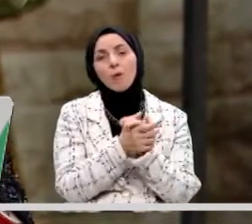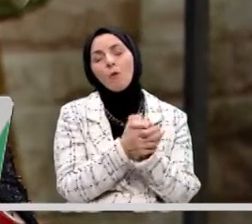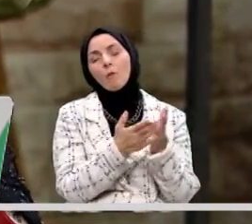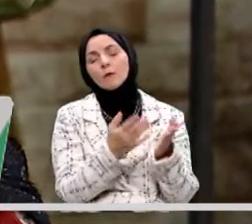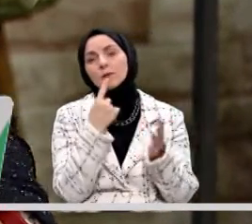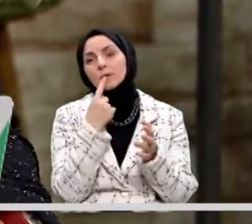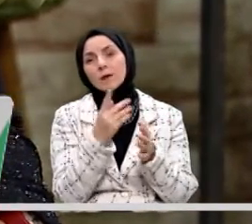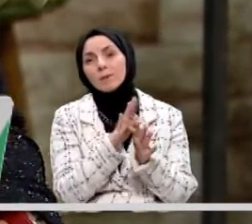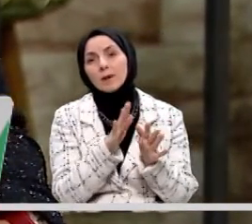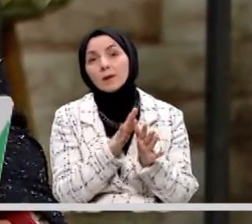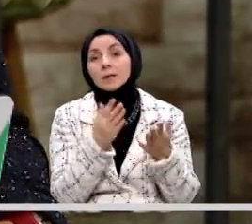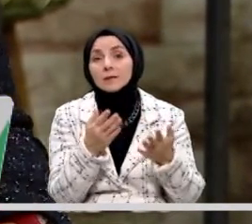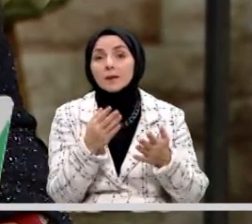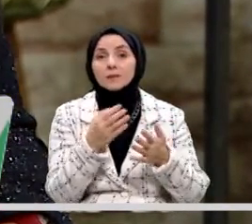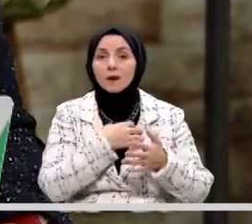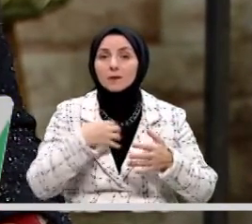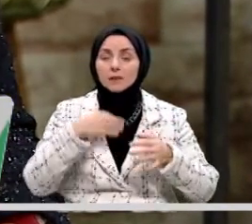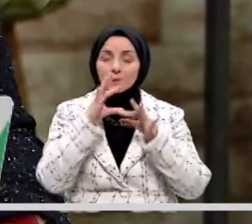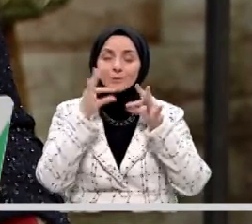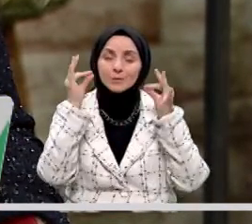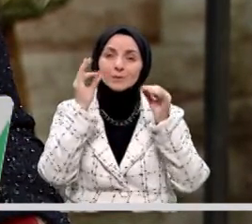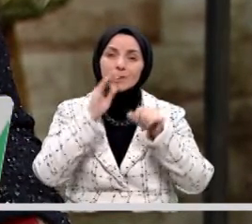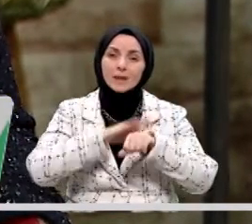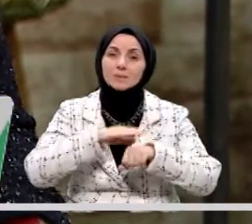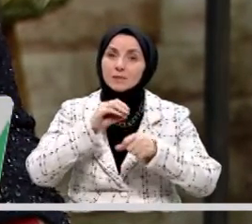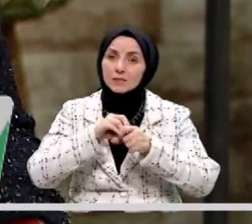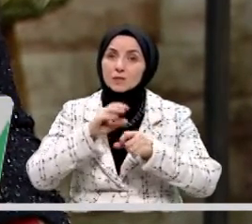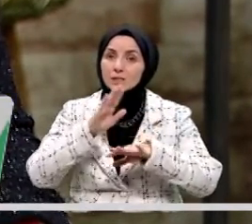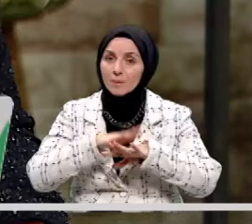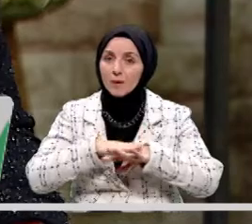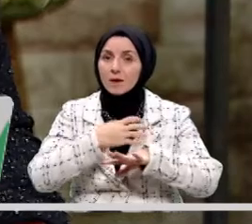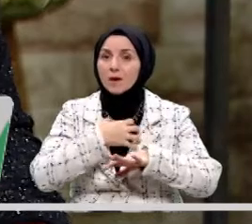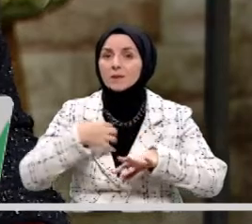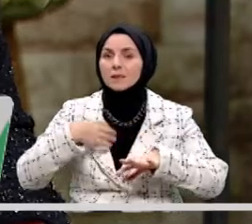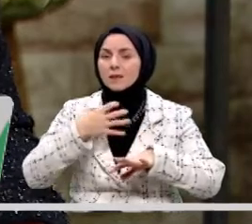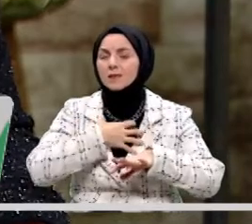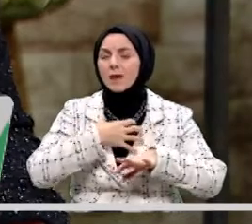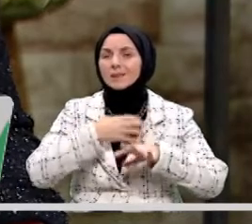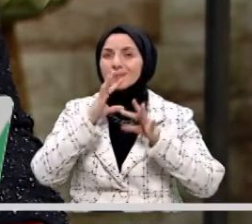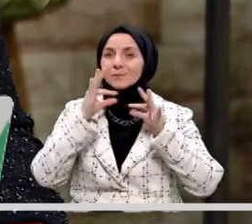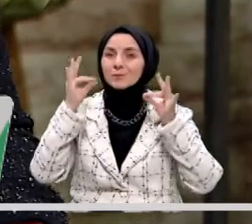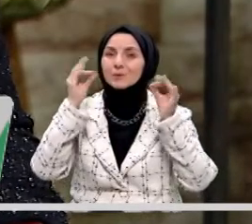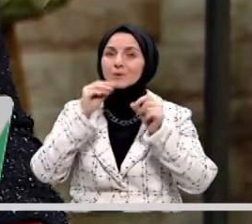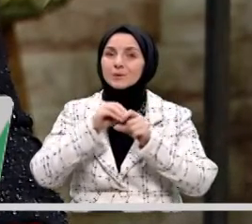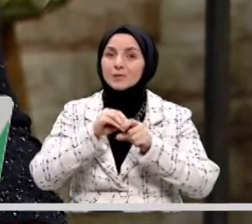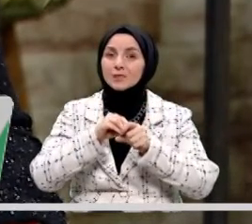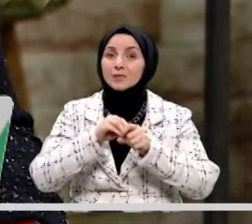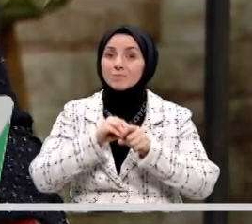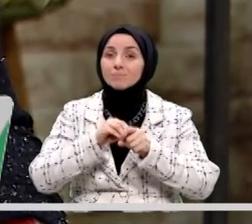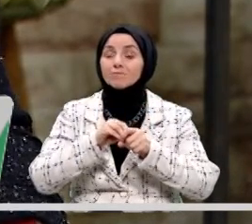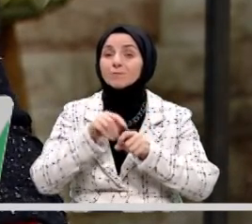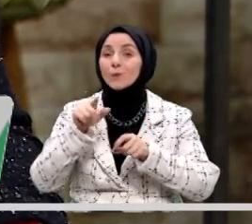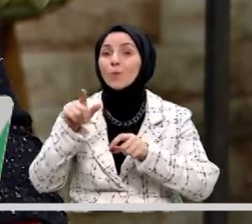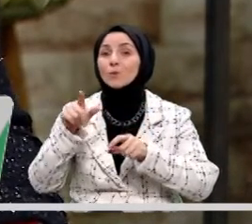bu sefer çocuk annemi mutlu etmek Çocuk anneye mutlu etmek için yapar anne de kendi mutluluğu için çok biliyor musun çocuğu